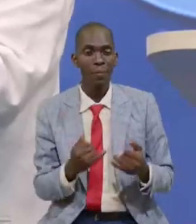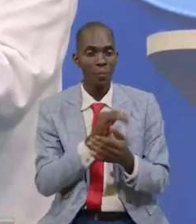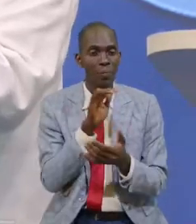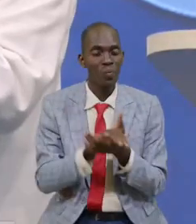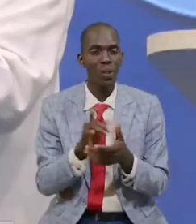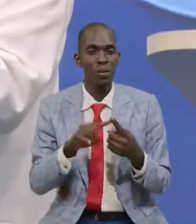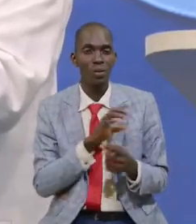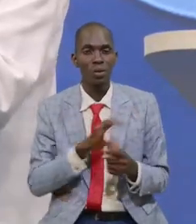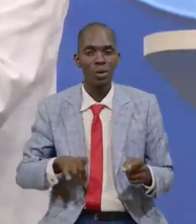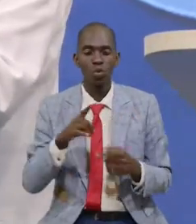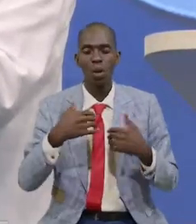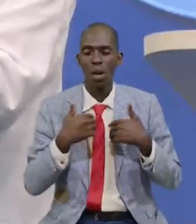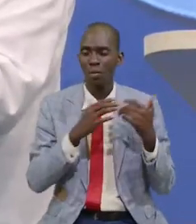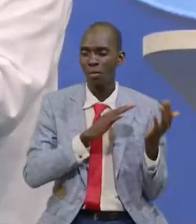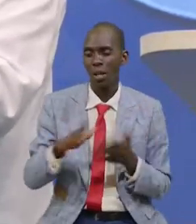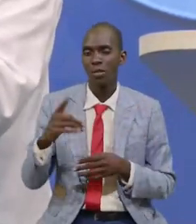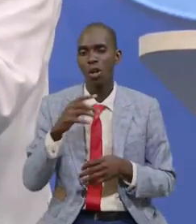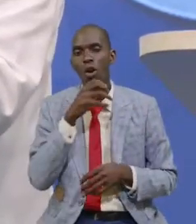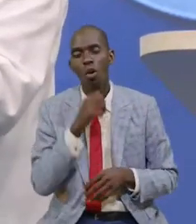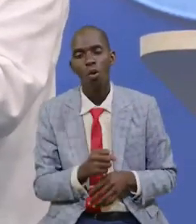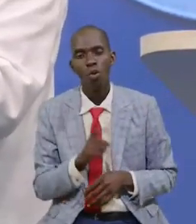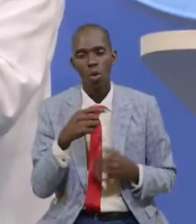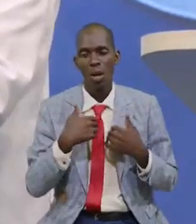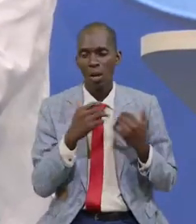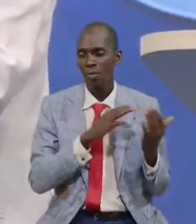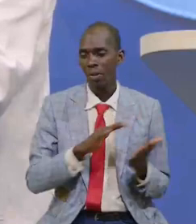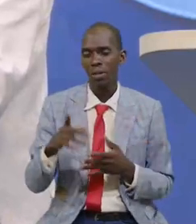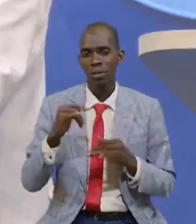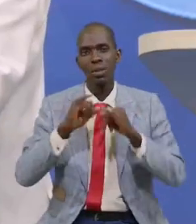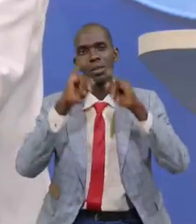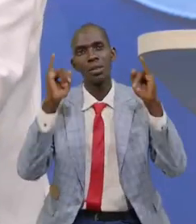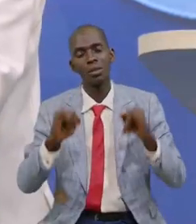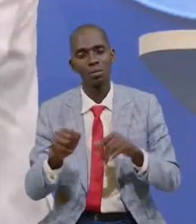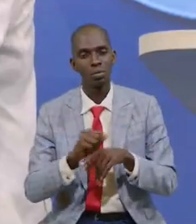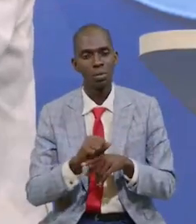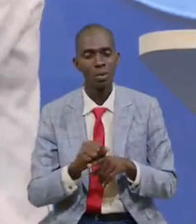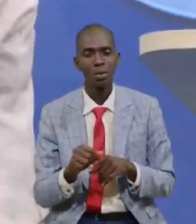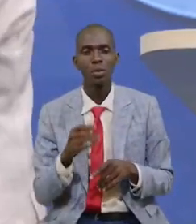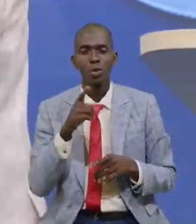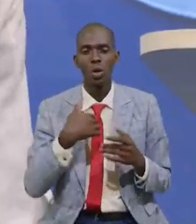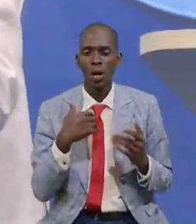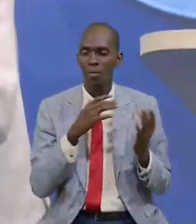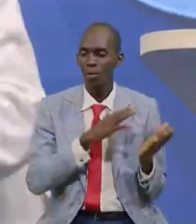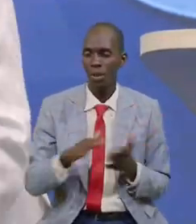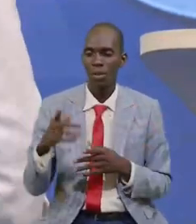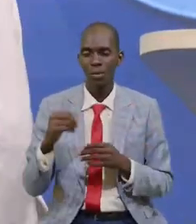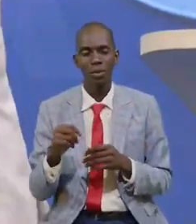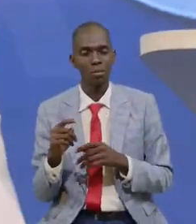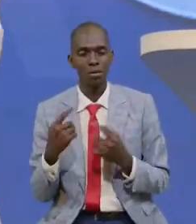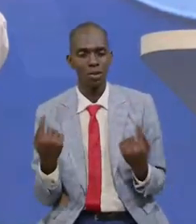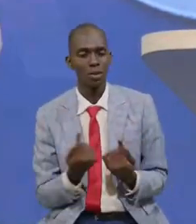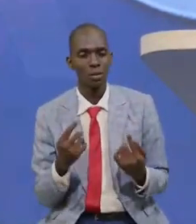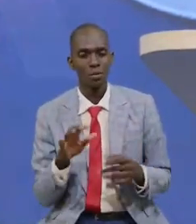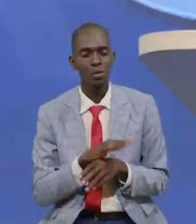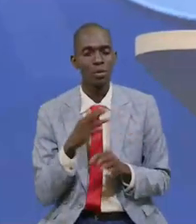vous avez quitté l'ancien, vous avez quitté les rituels, vous avez quitté les transgressions, vous avez quitté tout